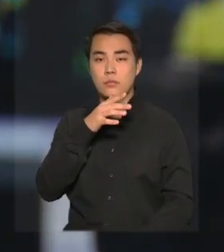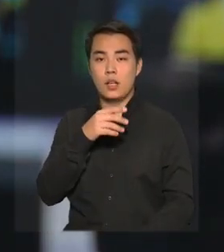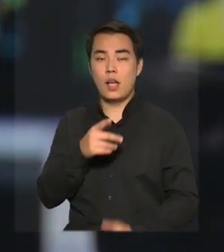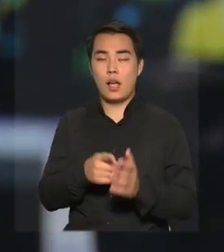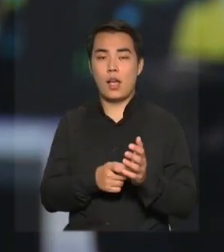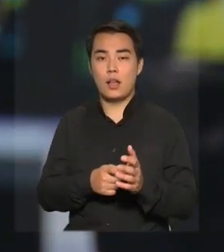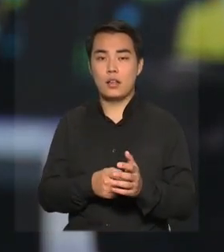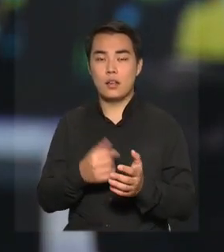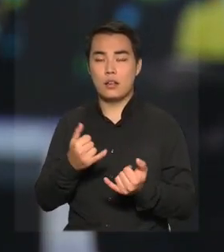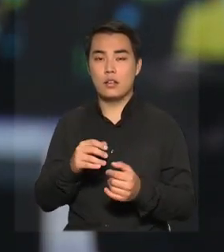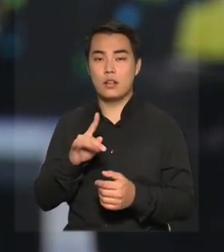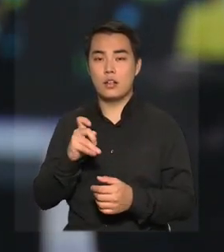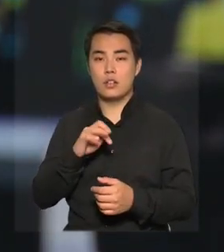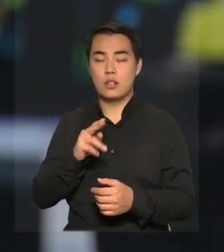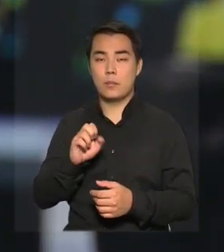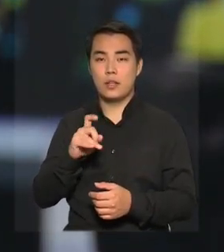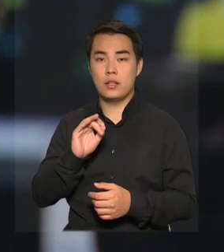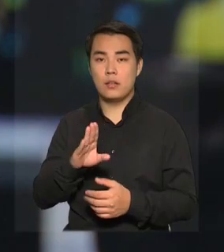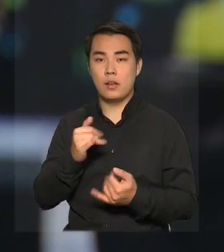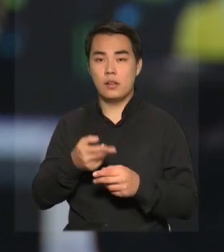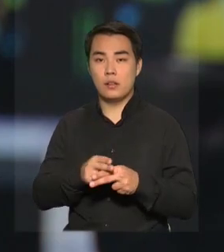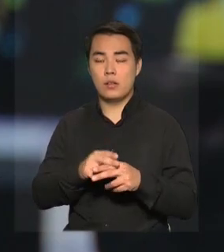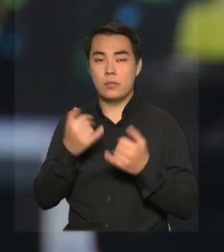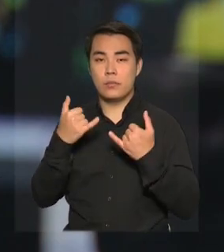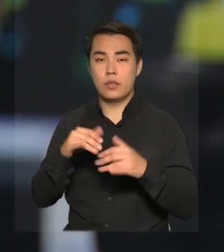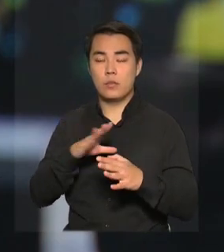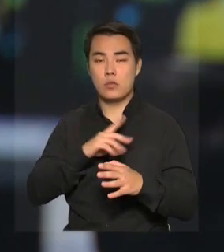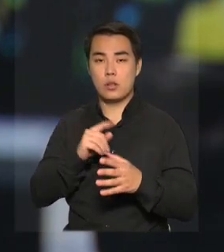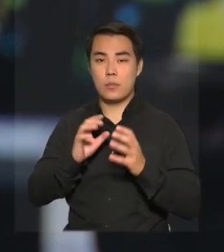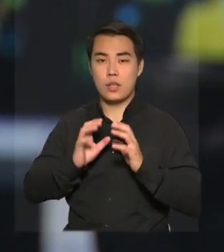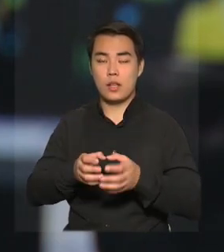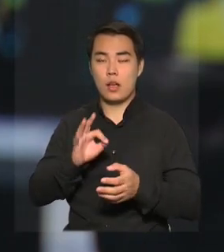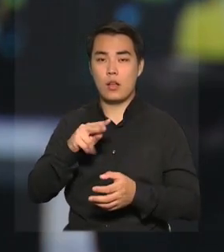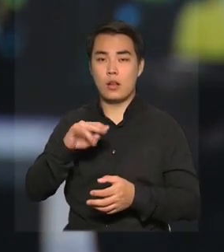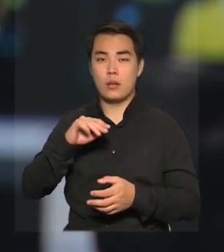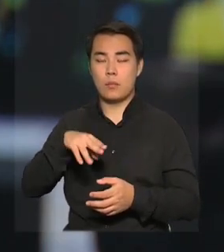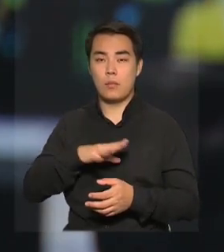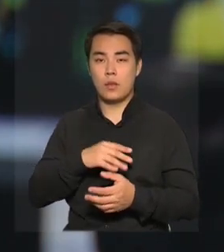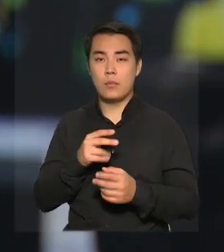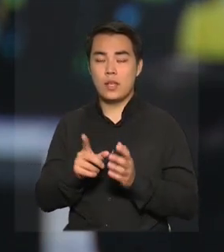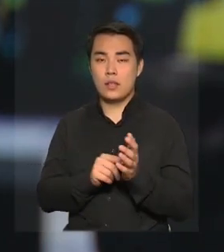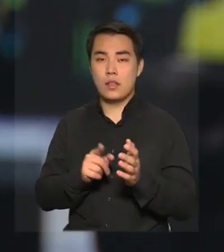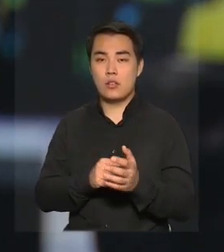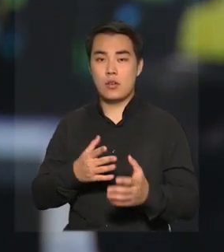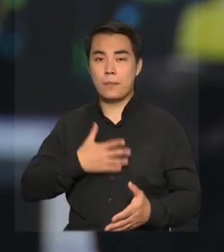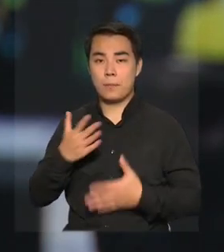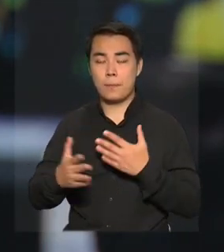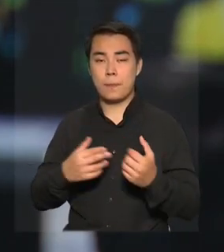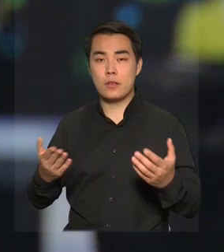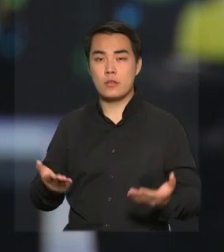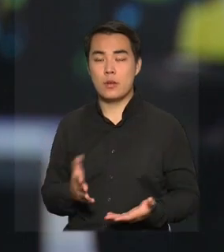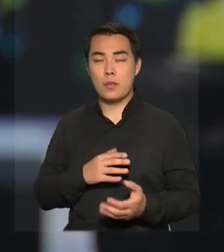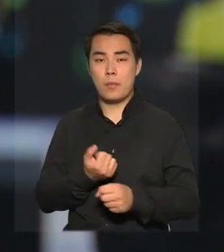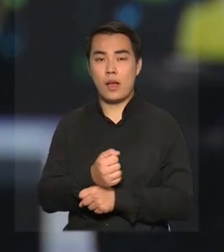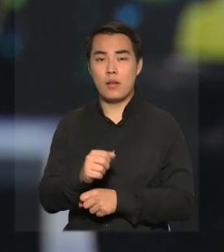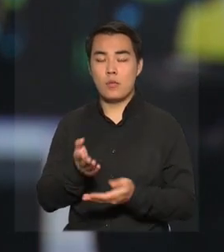64-летний карагандинец Рашид Бариев в очередной раз покорил мировой олимп. Пенсионер с активной жизненной позицией стал